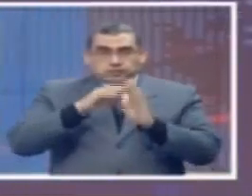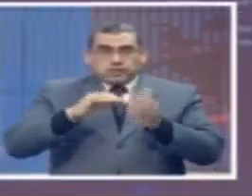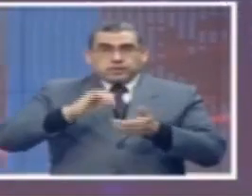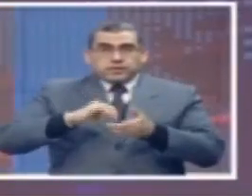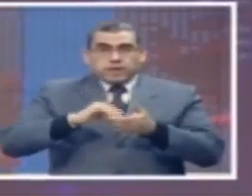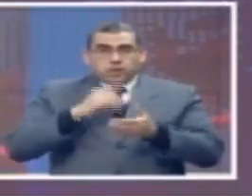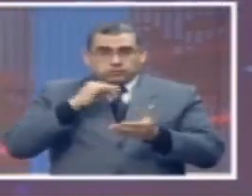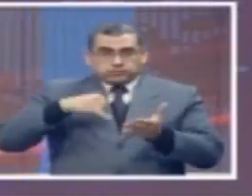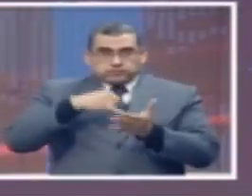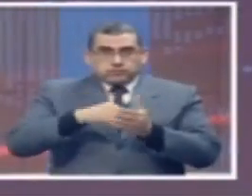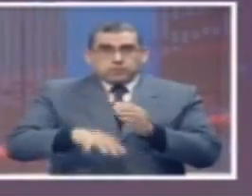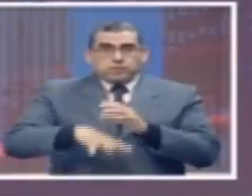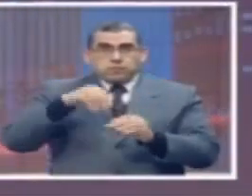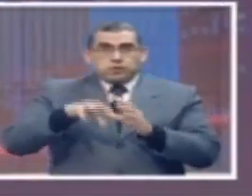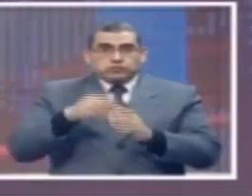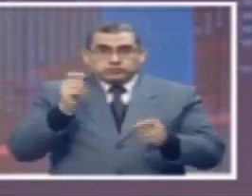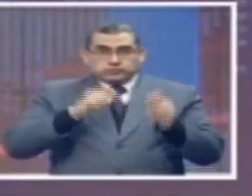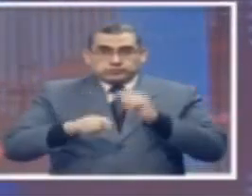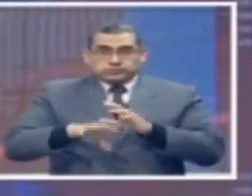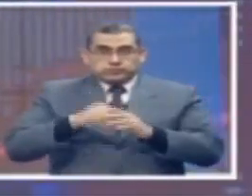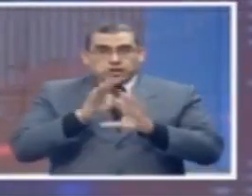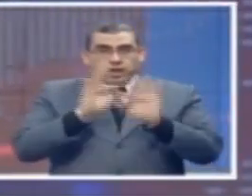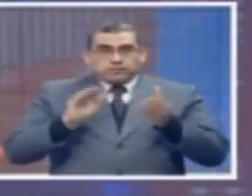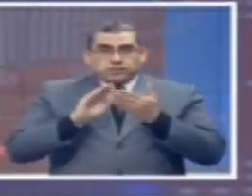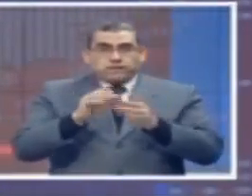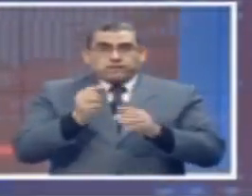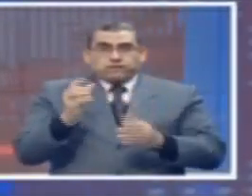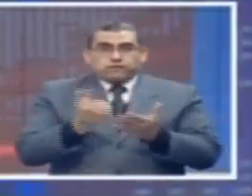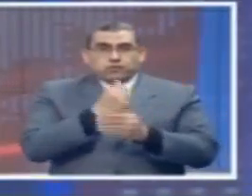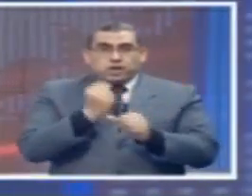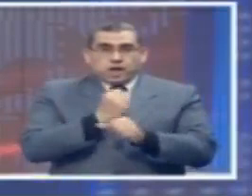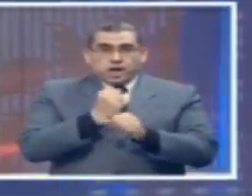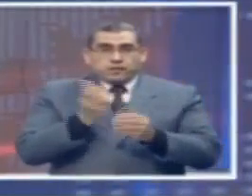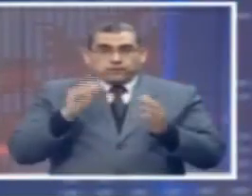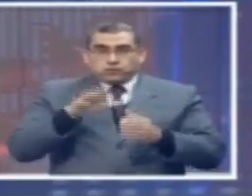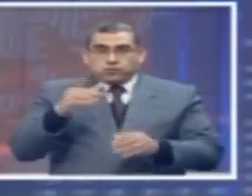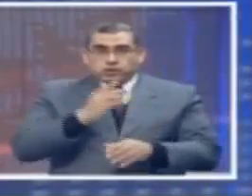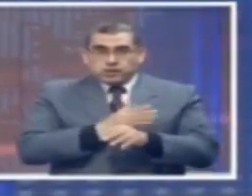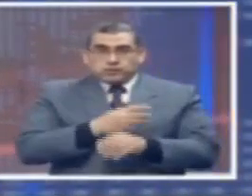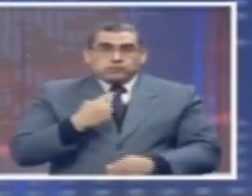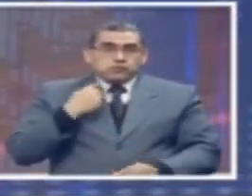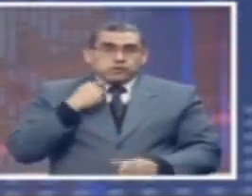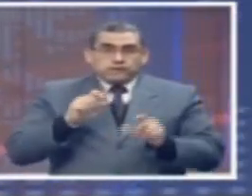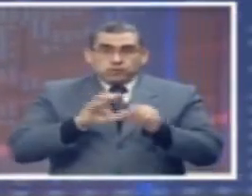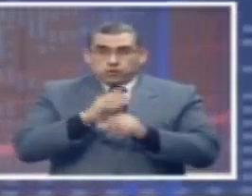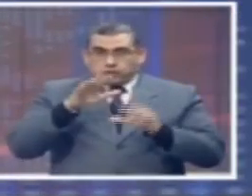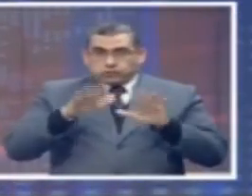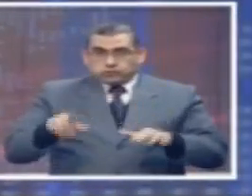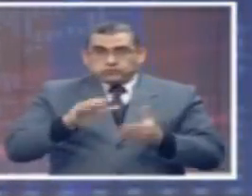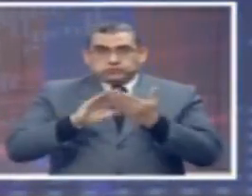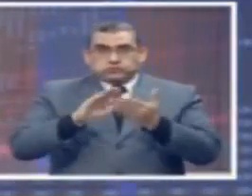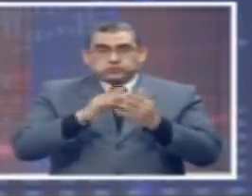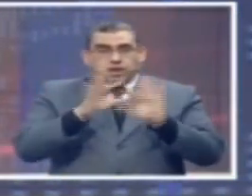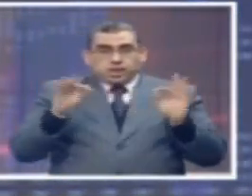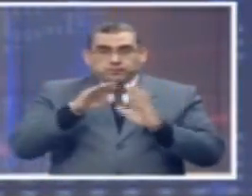على تنفيذ مشروعات إنتاجية توفر فرص عمل للفئات الأكثر تضررا من فيروس كورونا، وكذلك